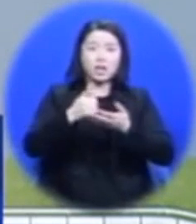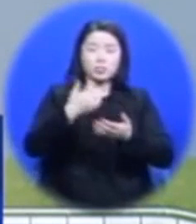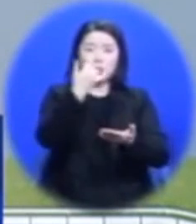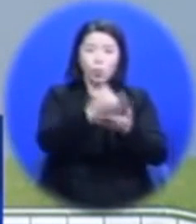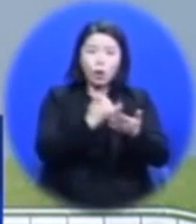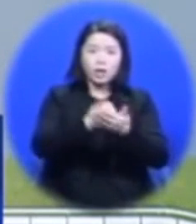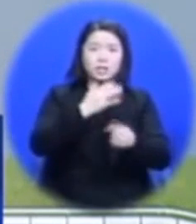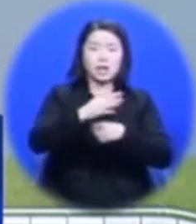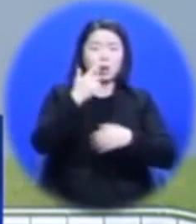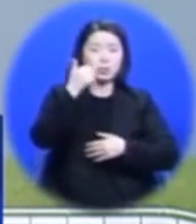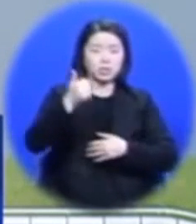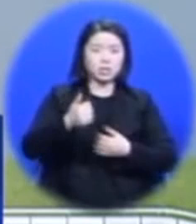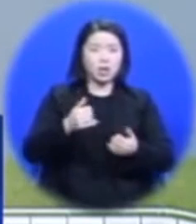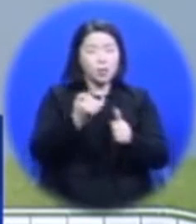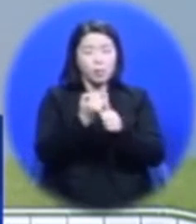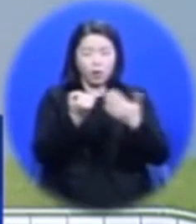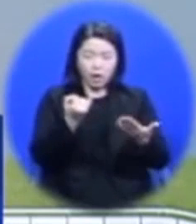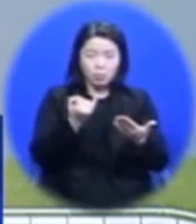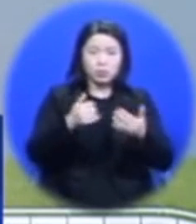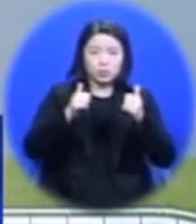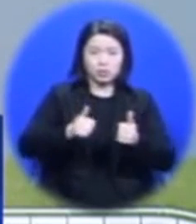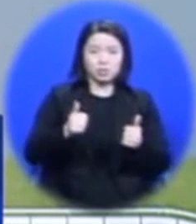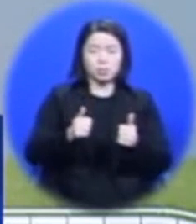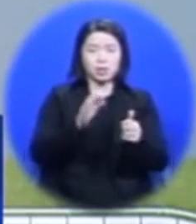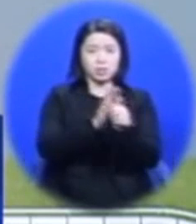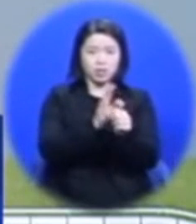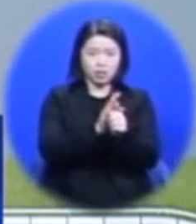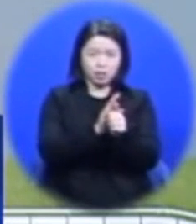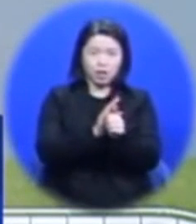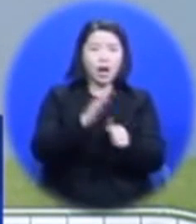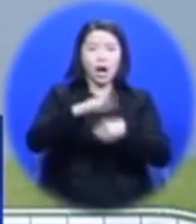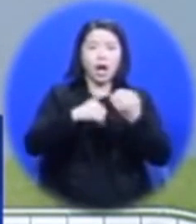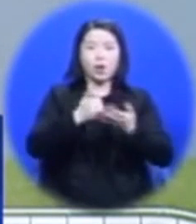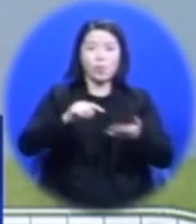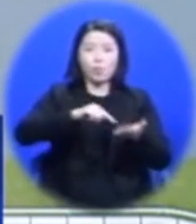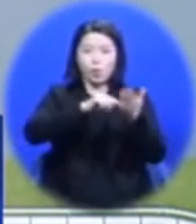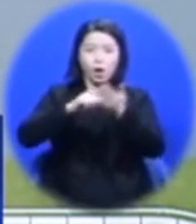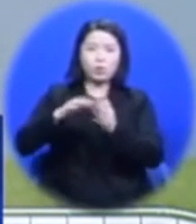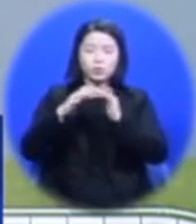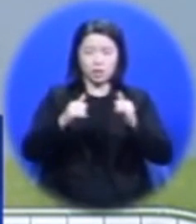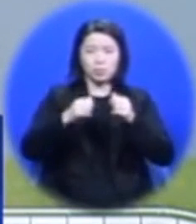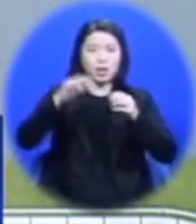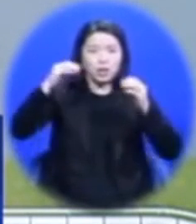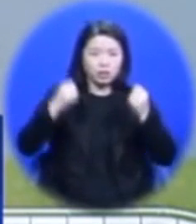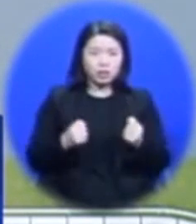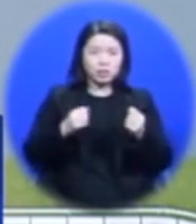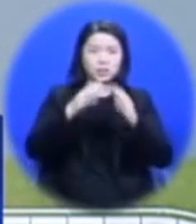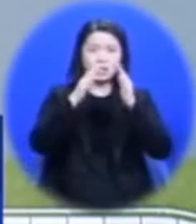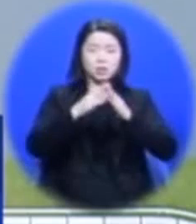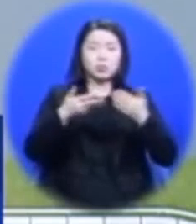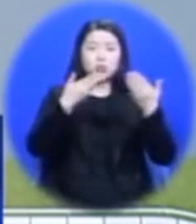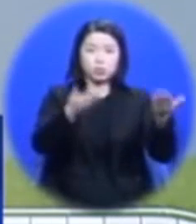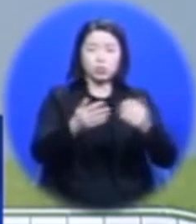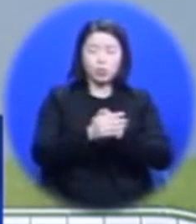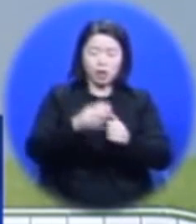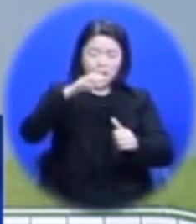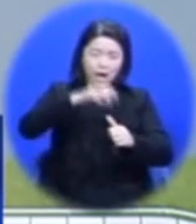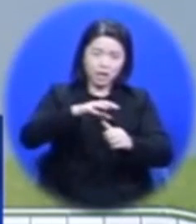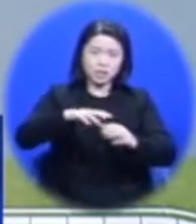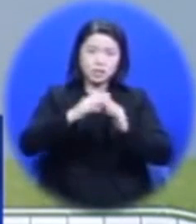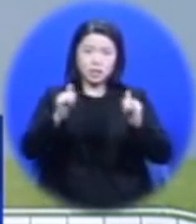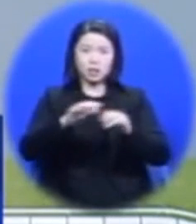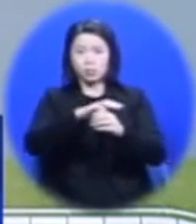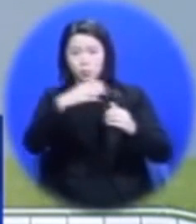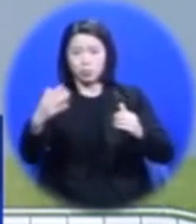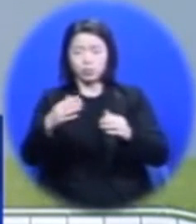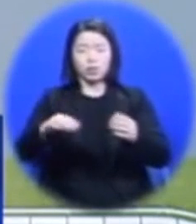과부들을 돕는 재판관이시다. 하나님은 외로운 사람들에게 머무를 집을 마련해 주시고 갇힌 사람들을 풀어내셔서 형통하게